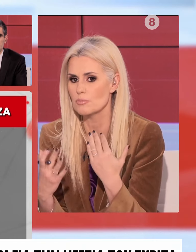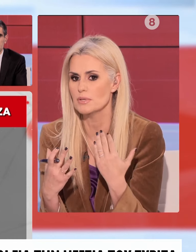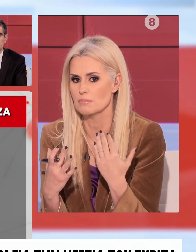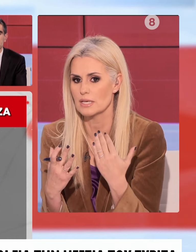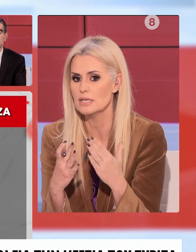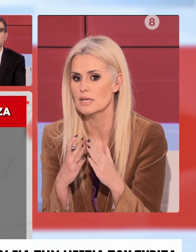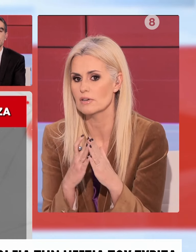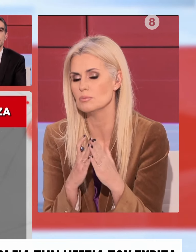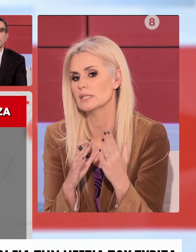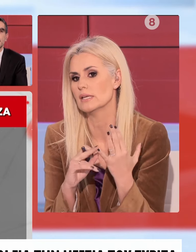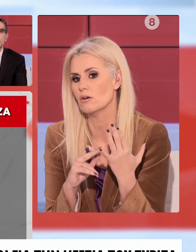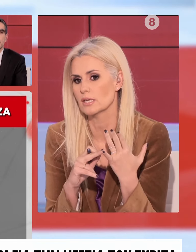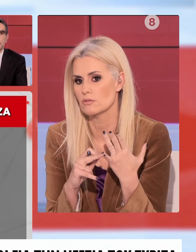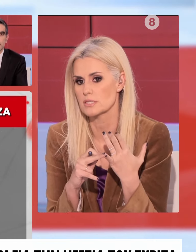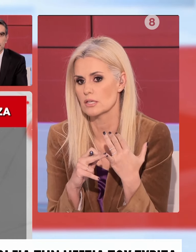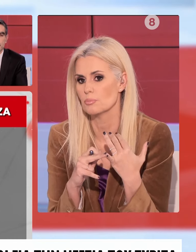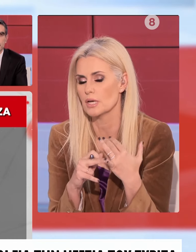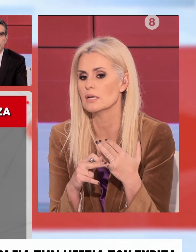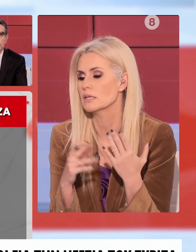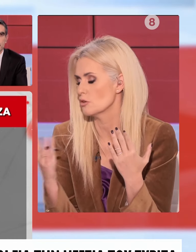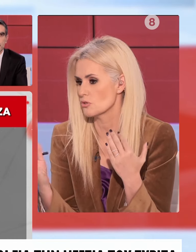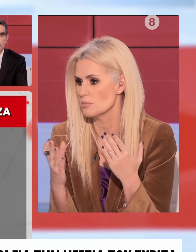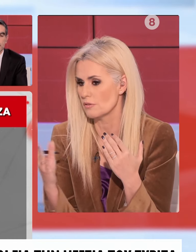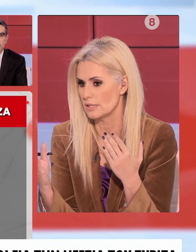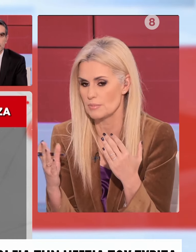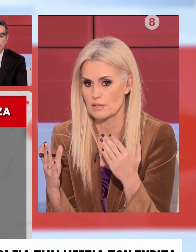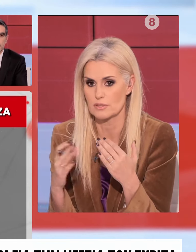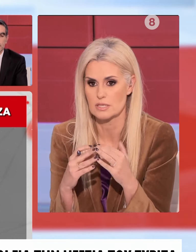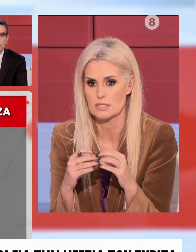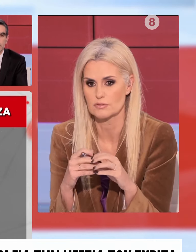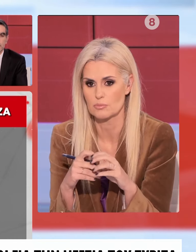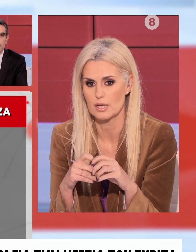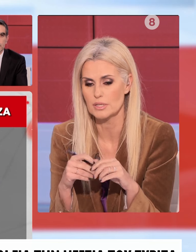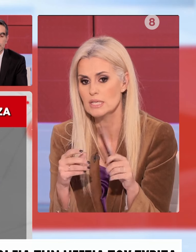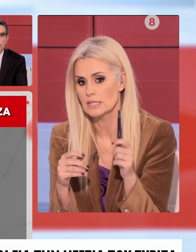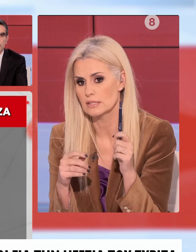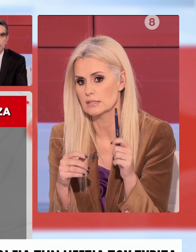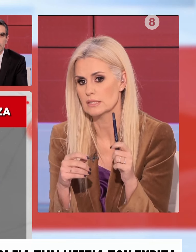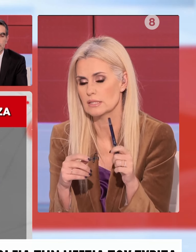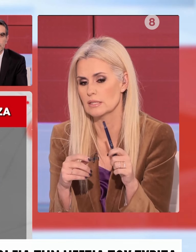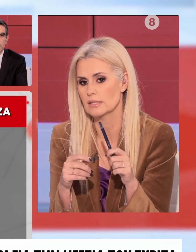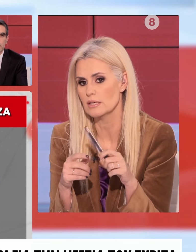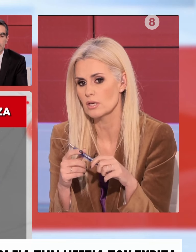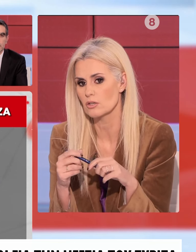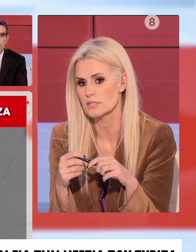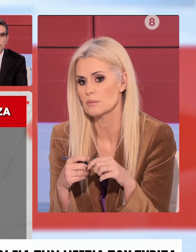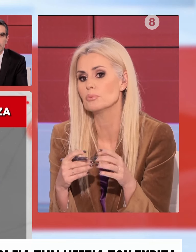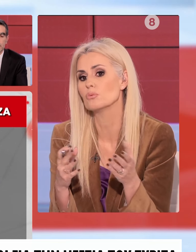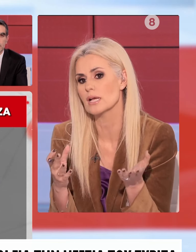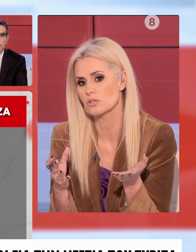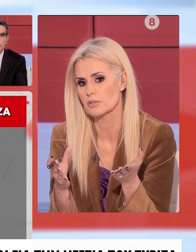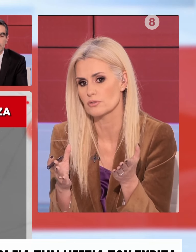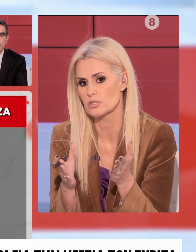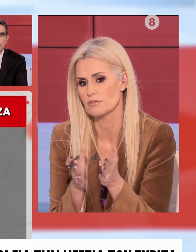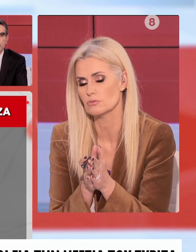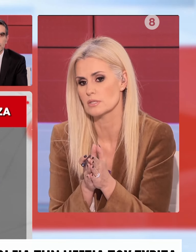την επόμενη μέρα. Βλέπουμε την κυρία Όλγα Γεροβασίλη, η οποία και οποιοδήποτε θέλει να παρέμβει σε αυτά που λέμε. Την κυρία Όλγα Γεροβασίλη, που